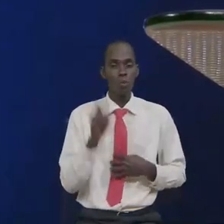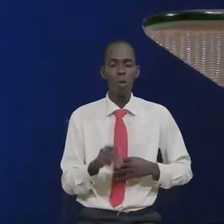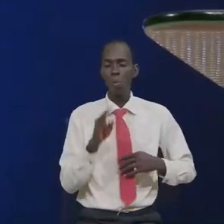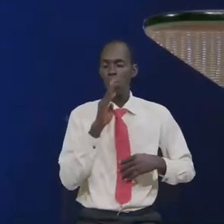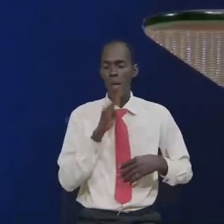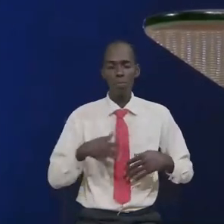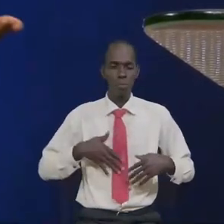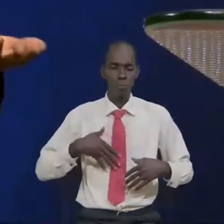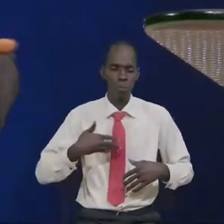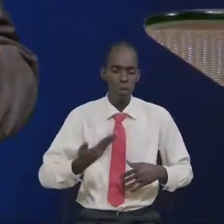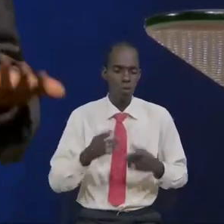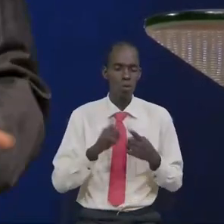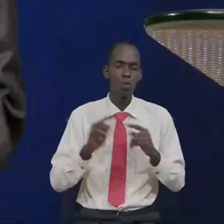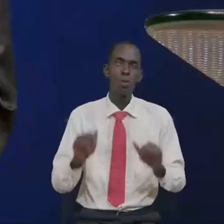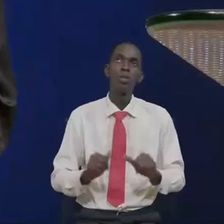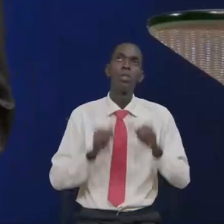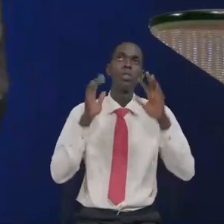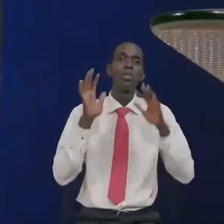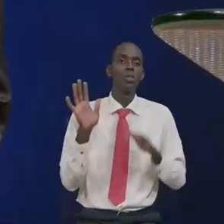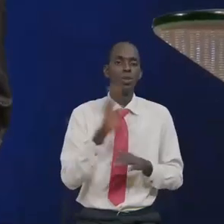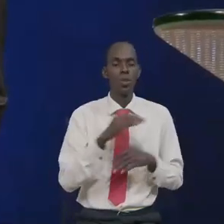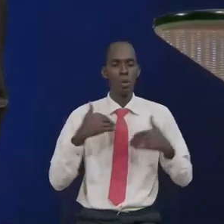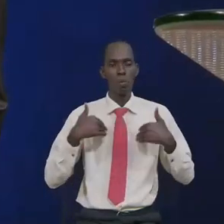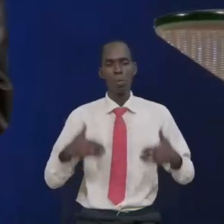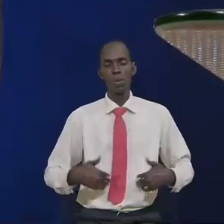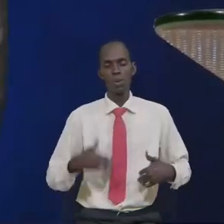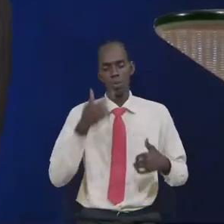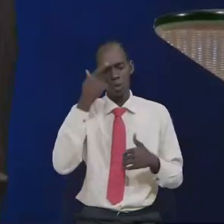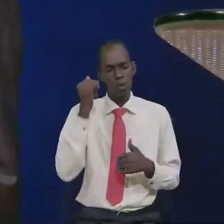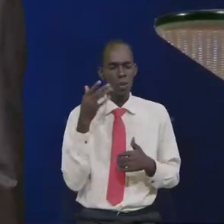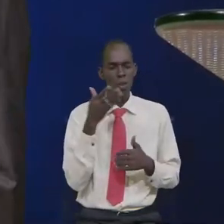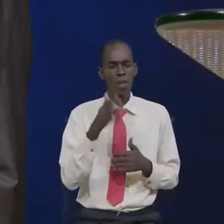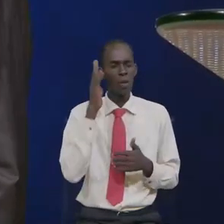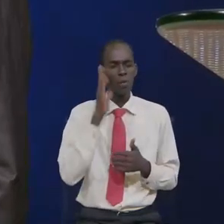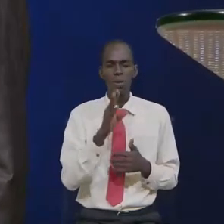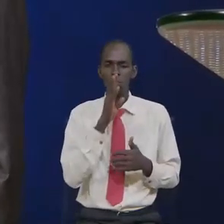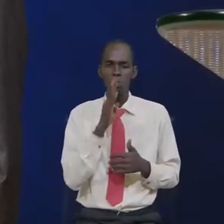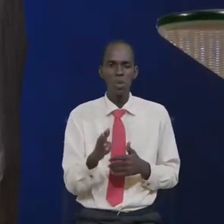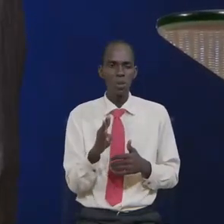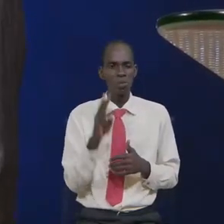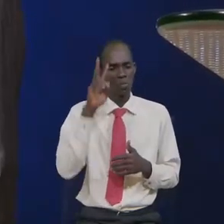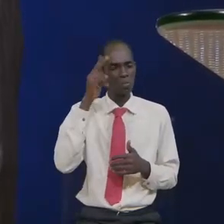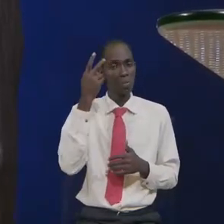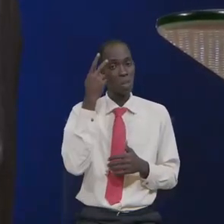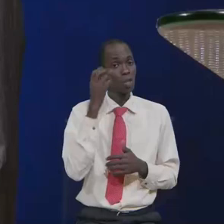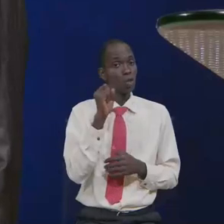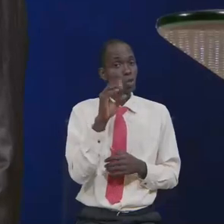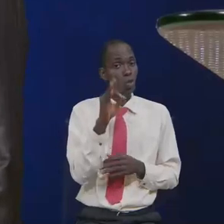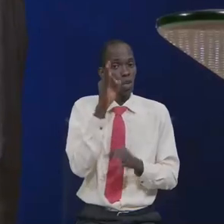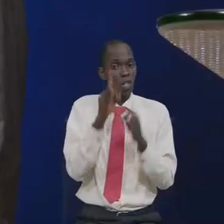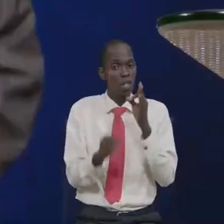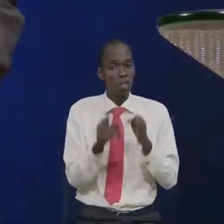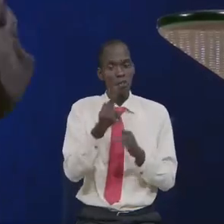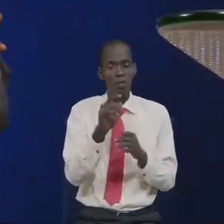Voyez? Ils ont violé la parole du roi. Mais si tu violes la parole du